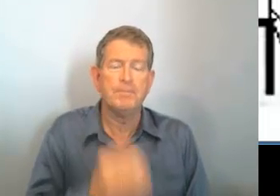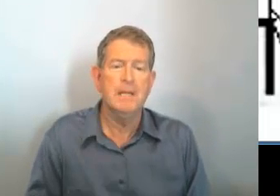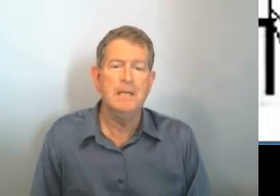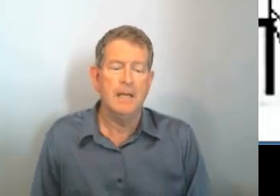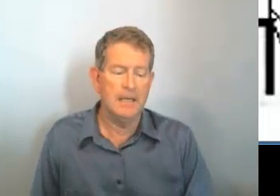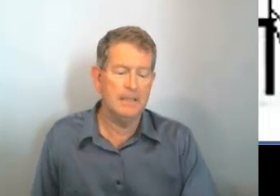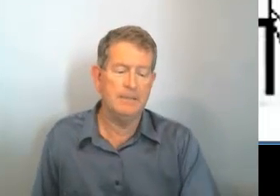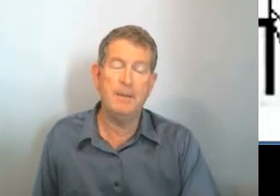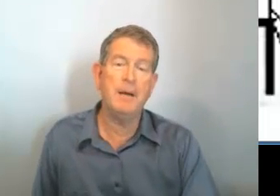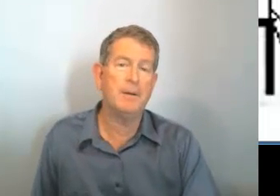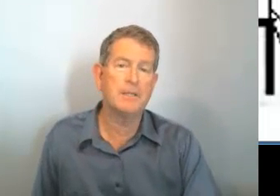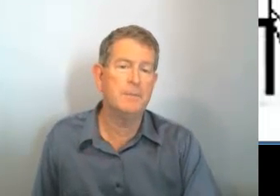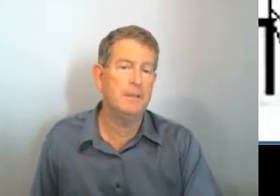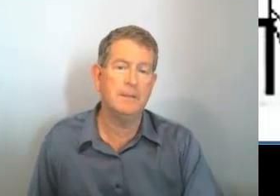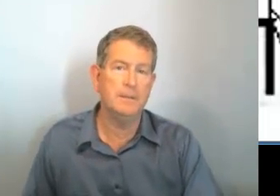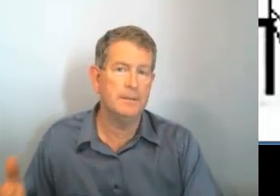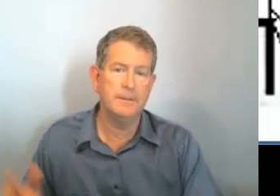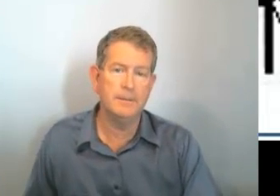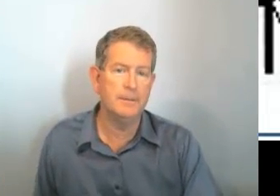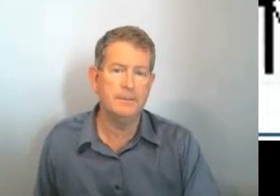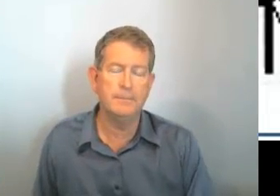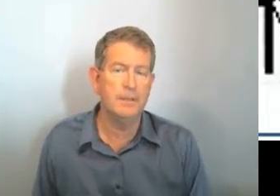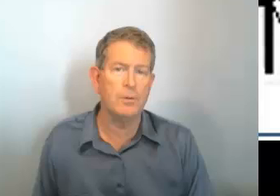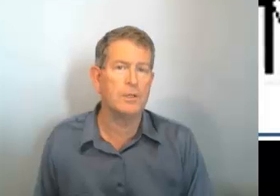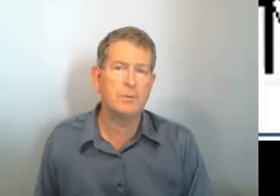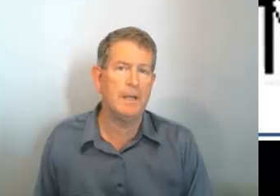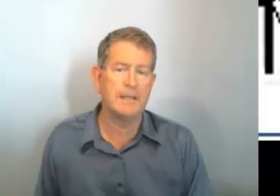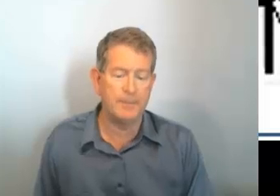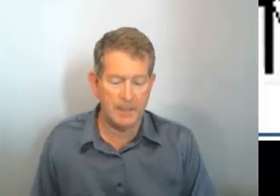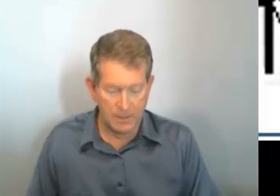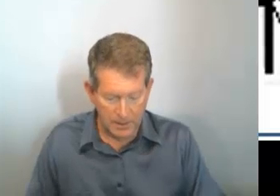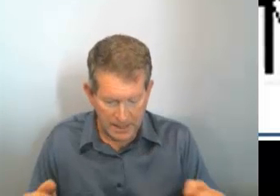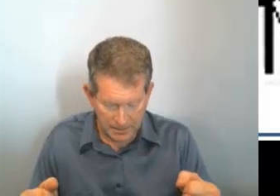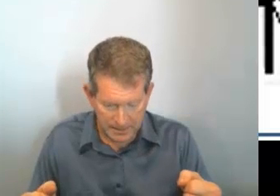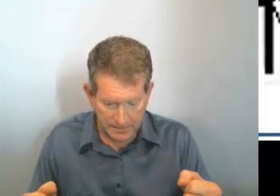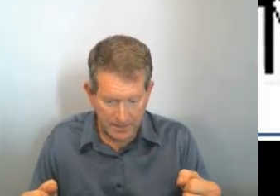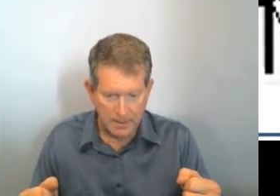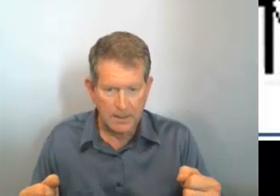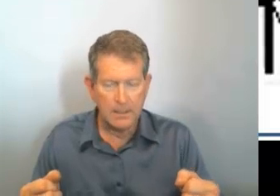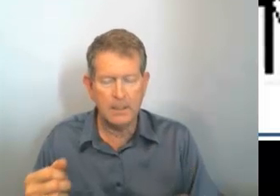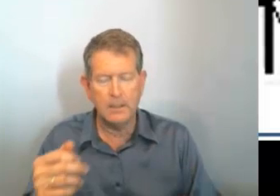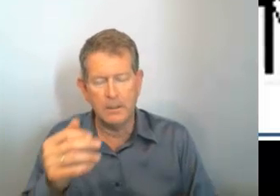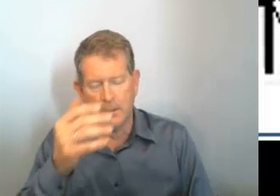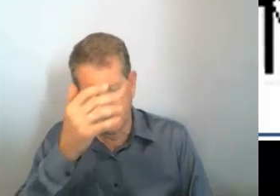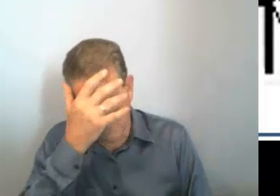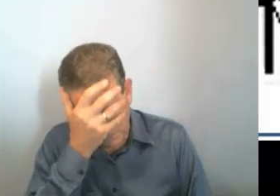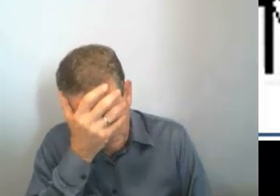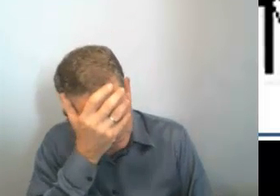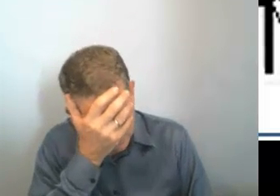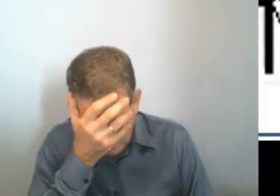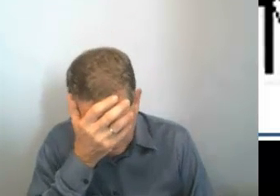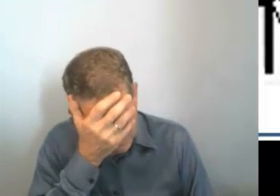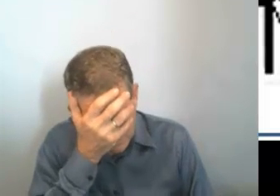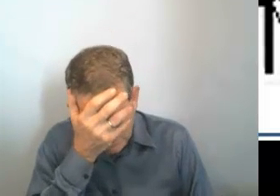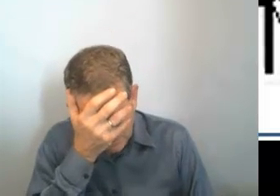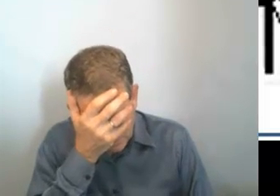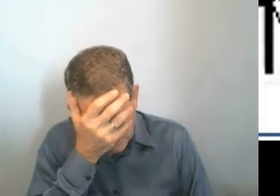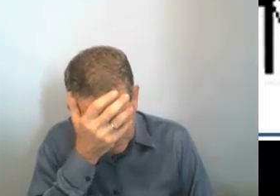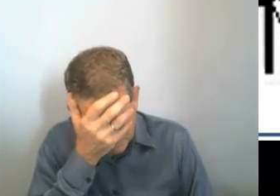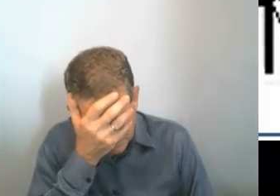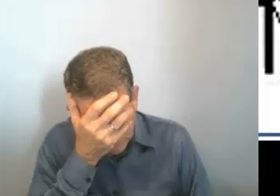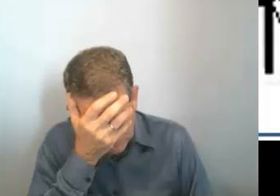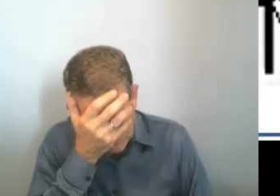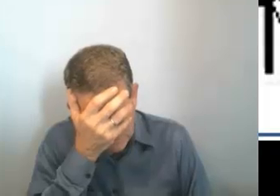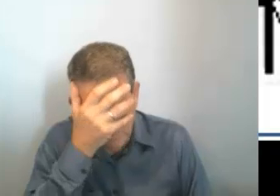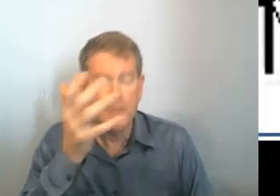inquiet. Mais malheureusement, il reçoit l'examen, il regarde l'examen et oh non. Alors